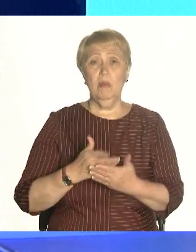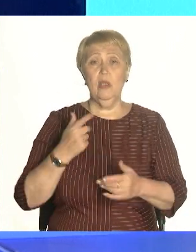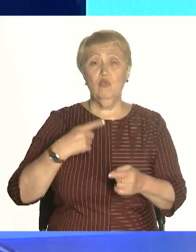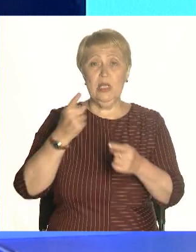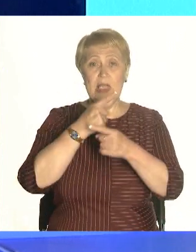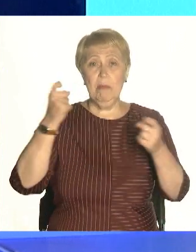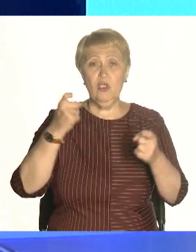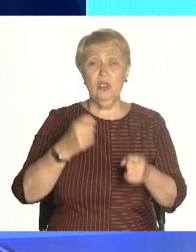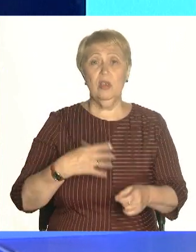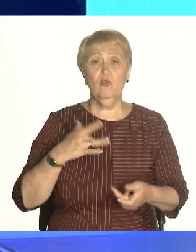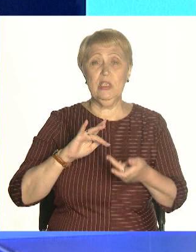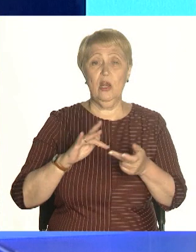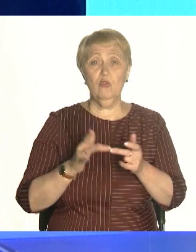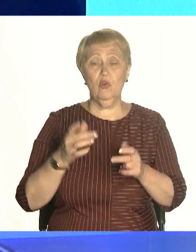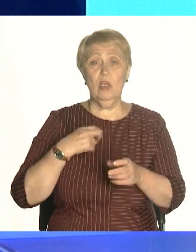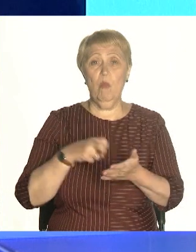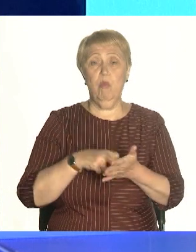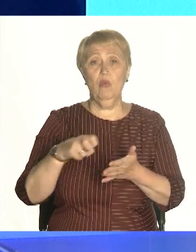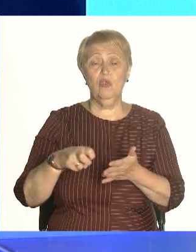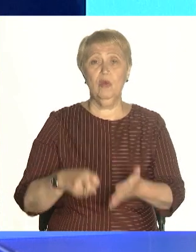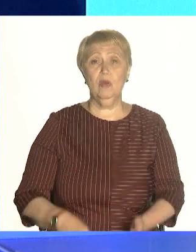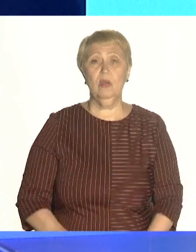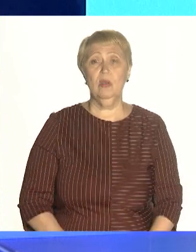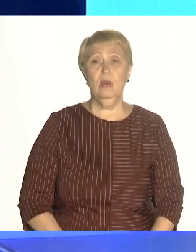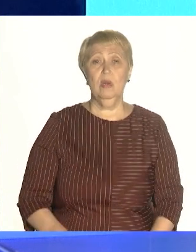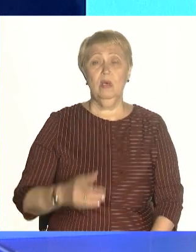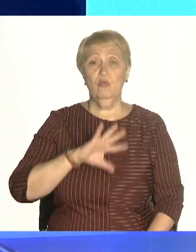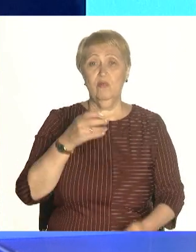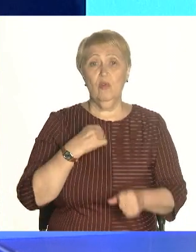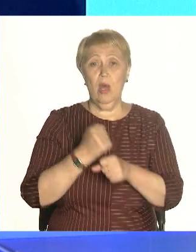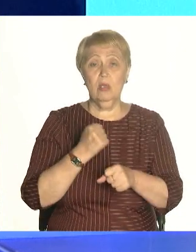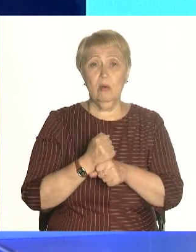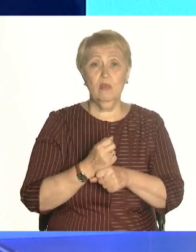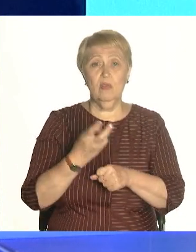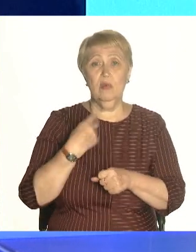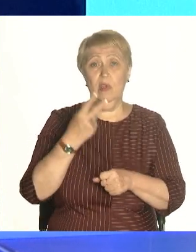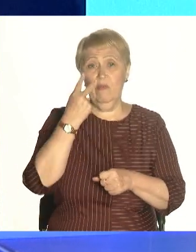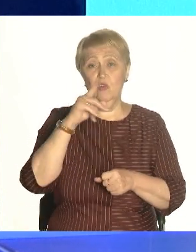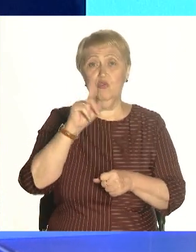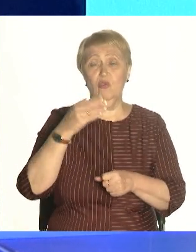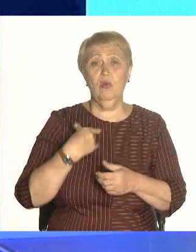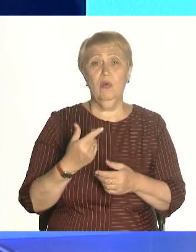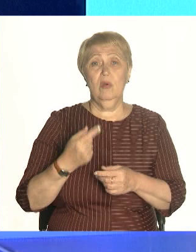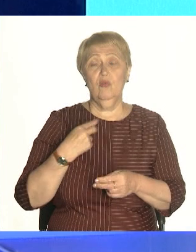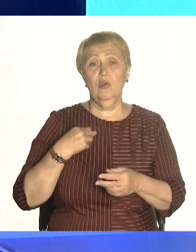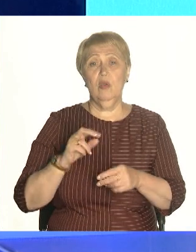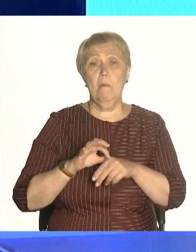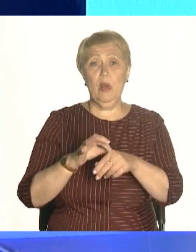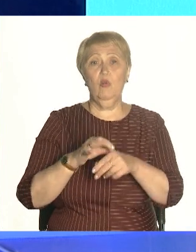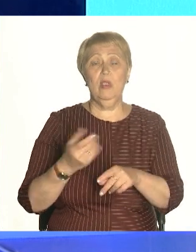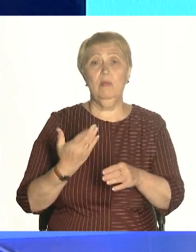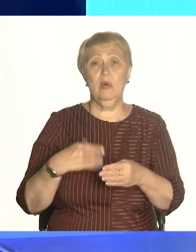либо там вот электронные почты, начинают отрабатывать это все, и по итогу приходим к тому, что